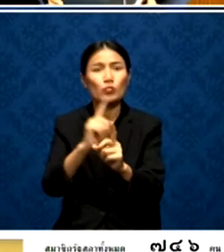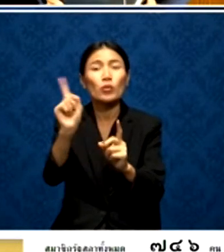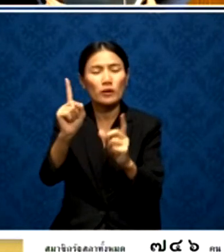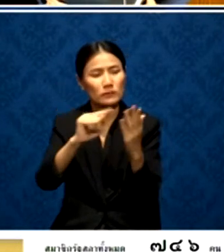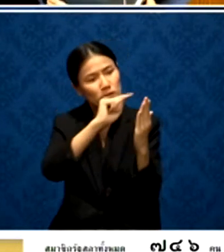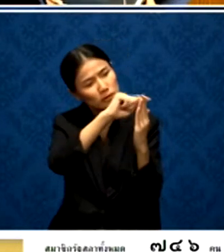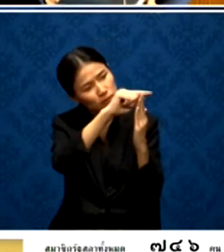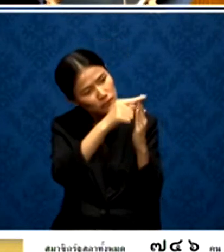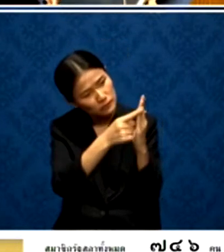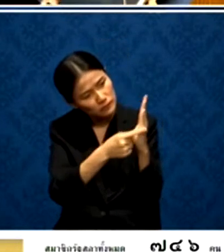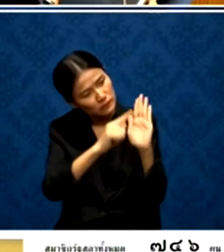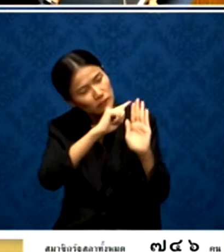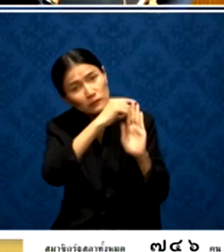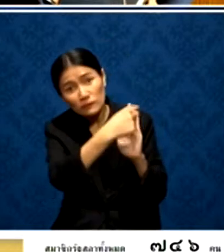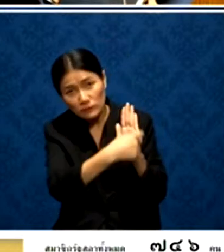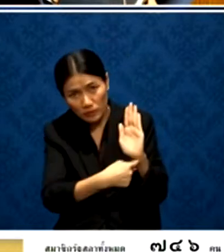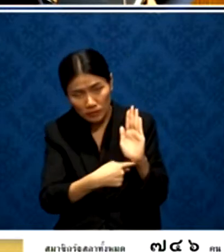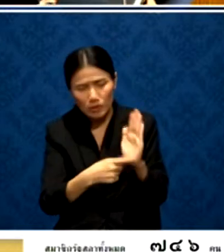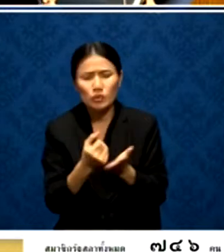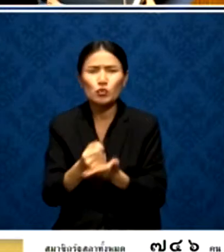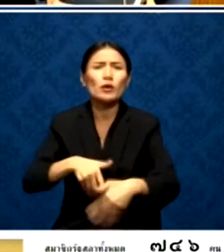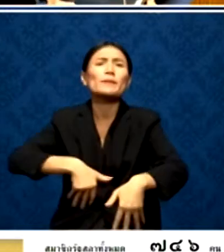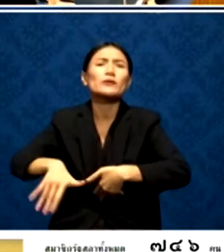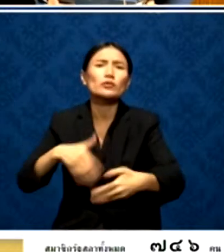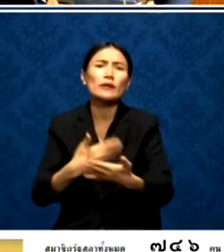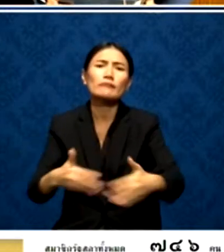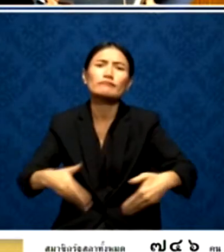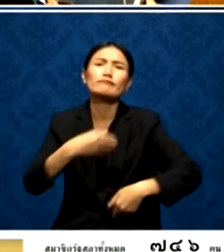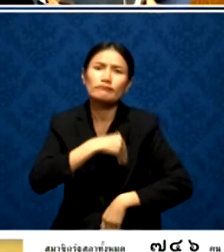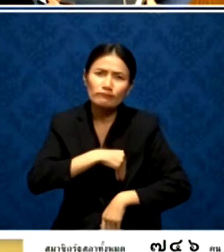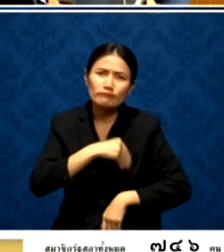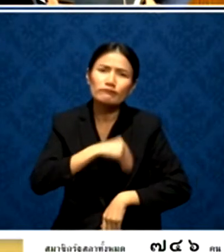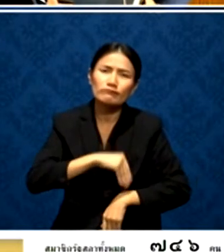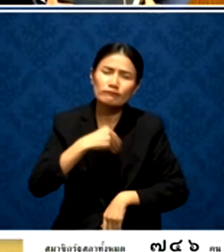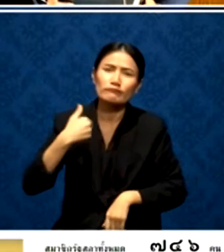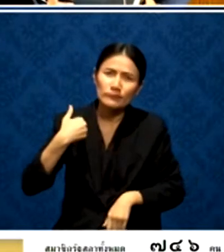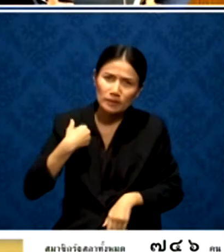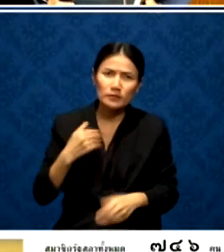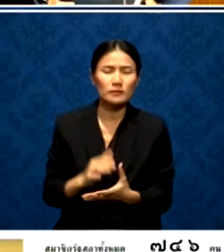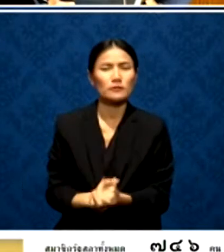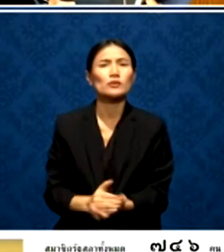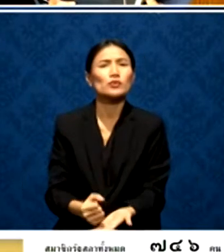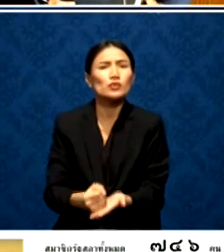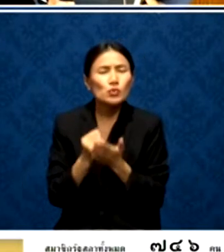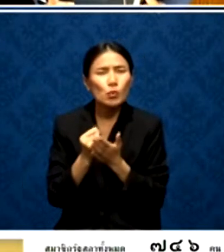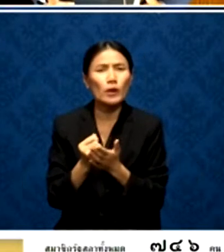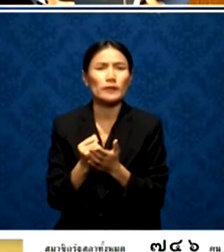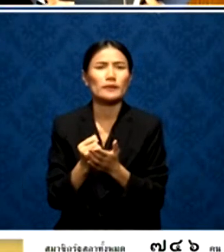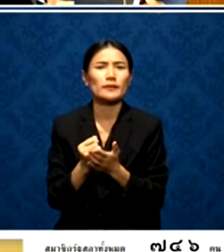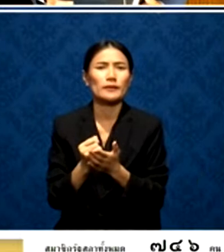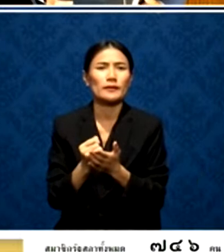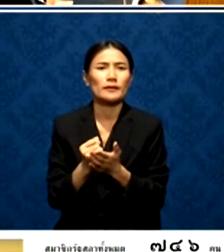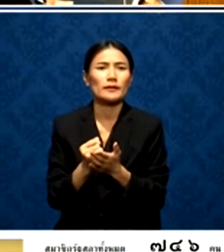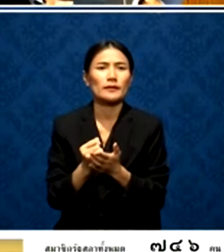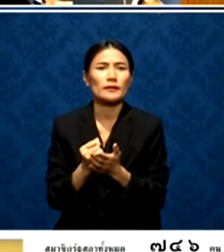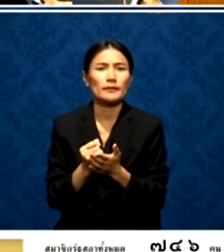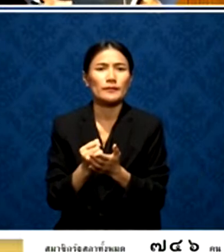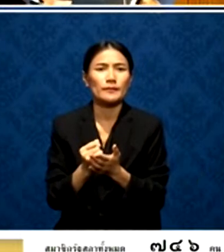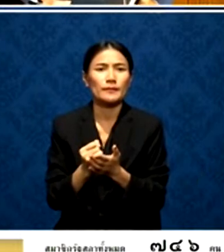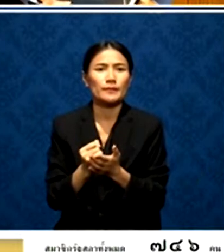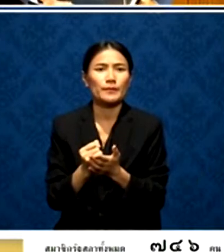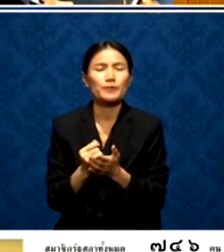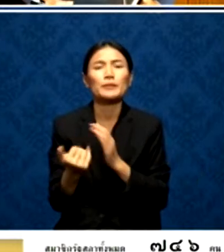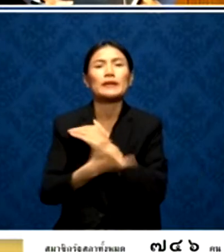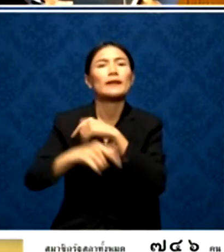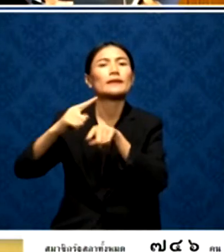สร้างงานสร้างรายได้ให้กับประชาชนและเป็นการสนับสนุนเสรีภาพให้เกิดขึ้นเพื่อสร้างประโยชน์ร่วมกันของทุก